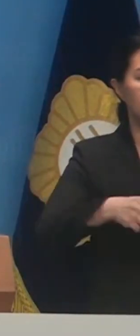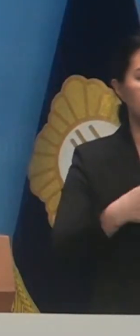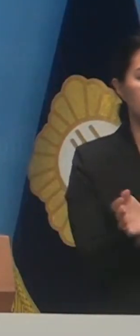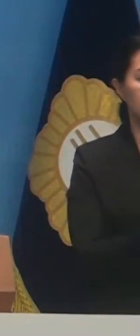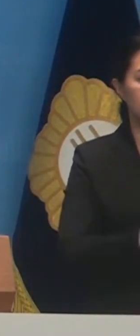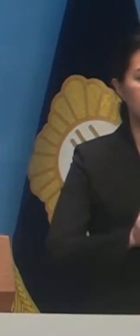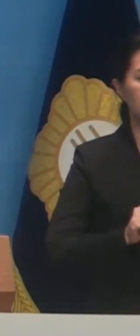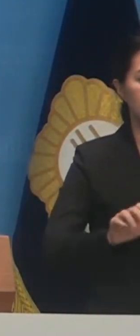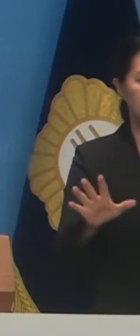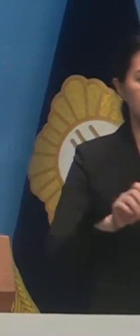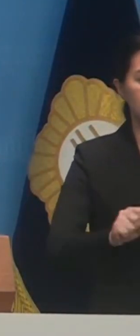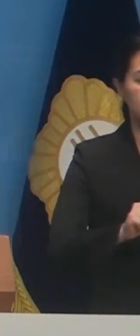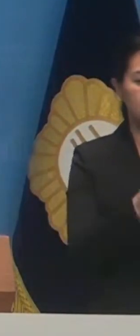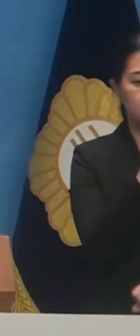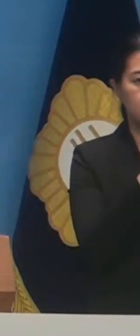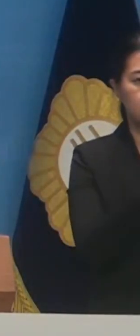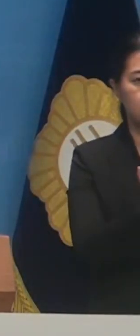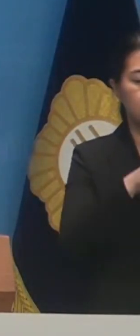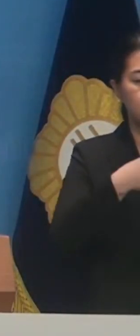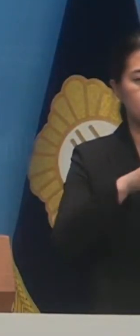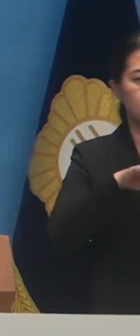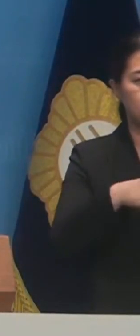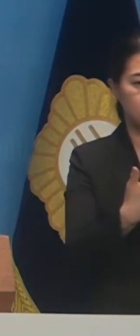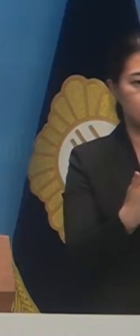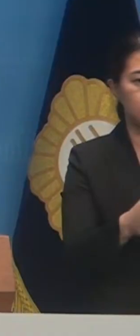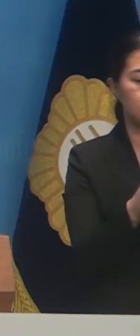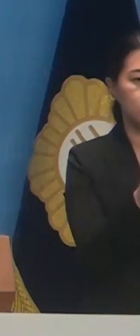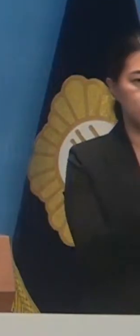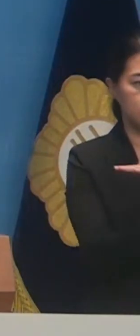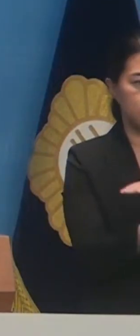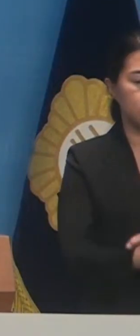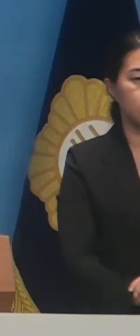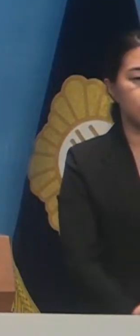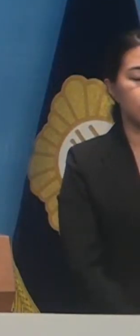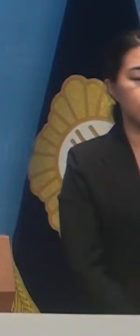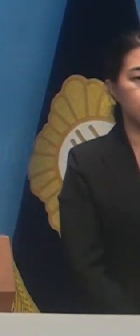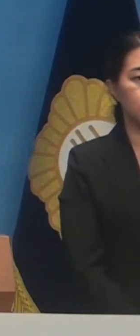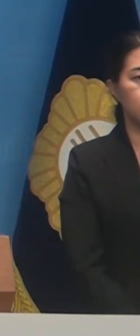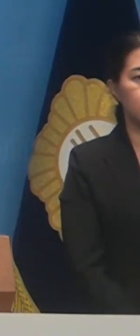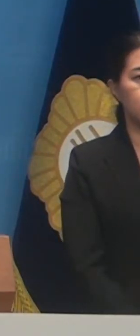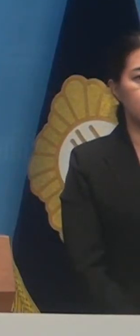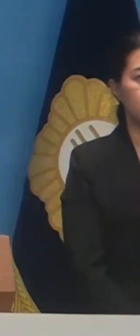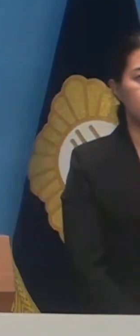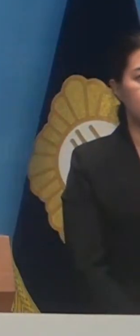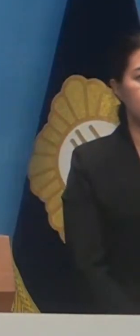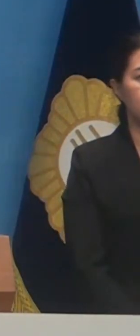국민의힘 해체행동의 황의원 공동대표님 참석해주셨습니다.